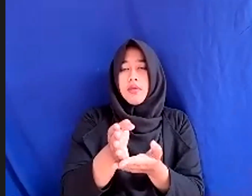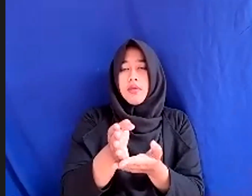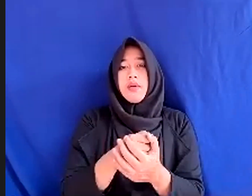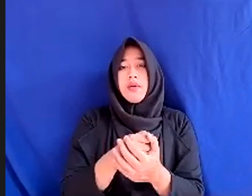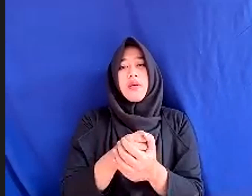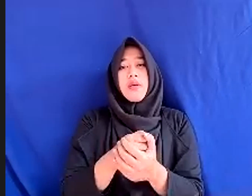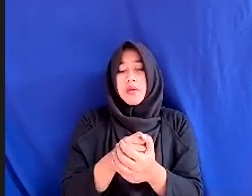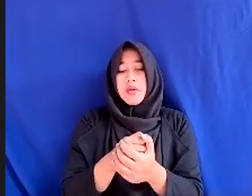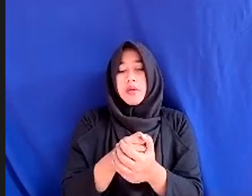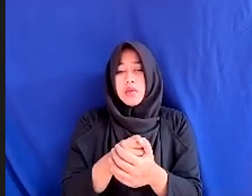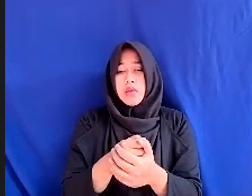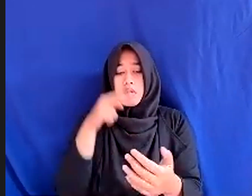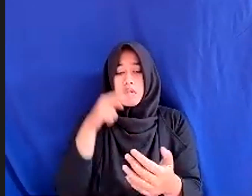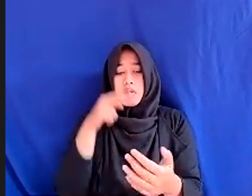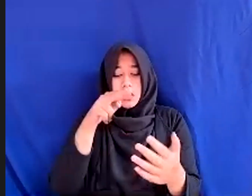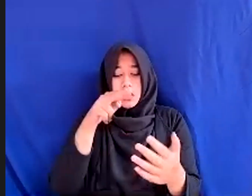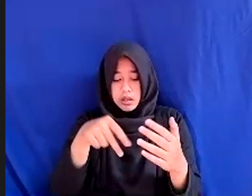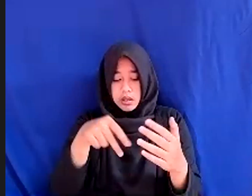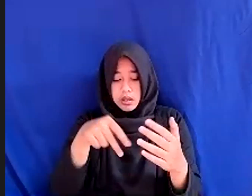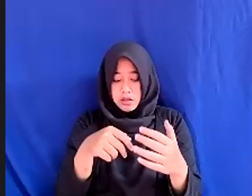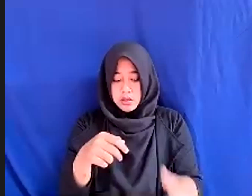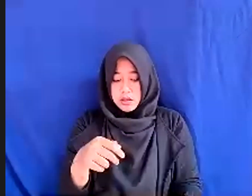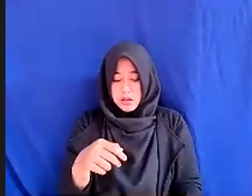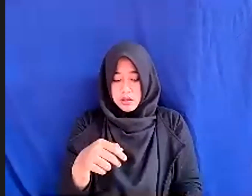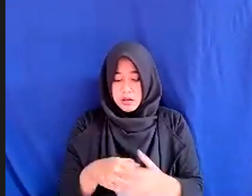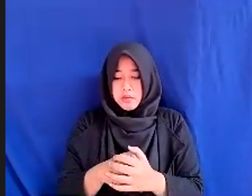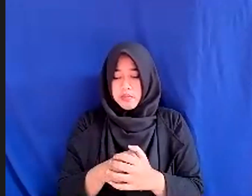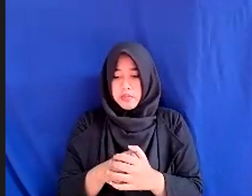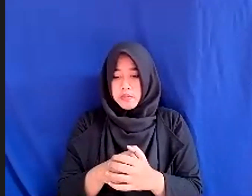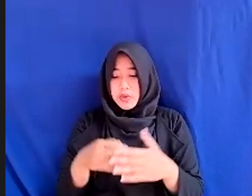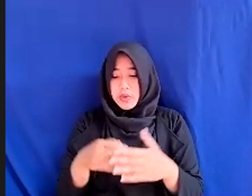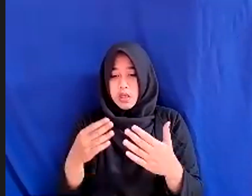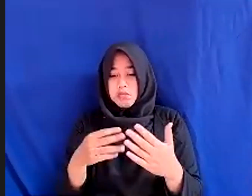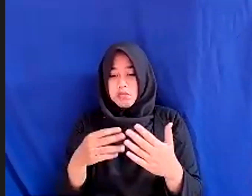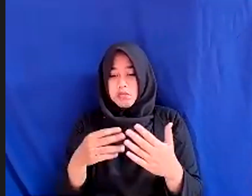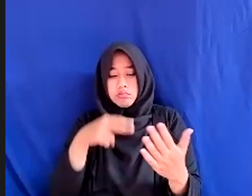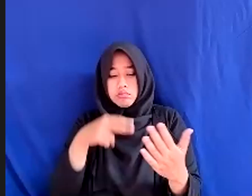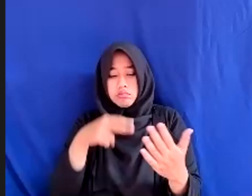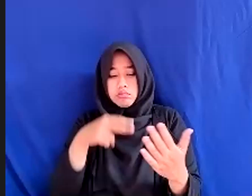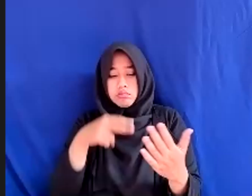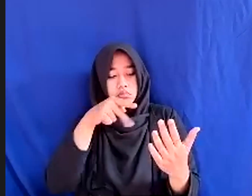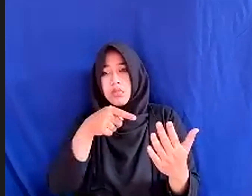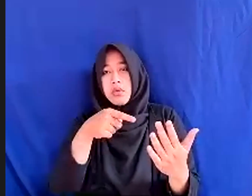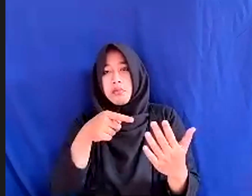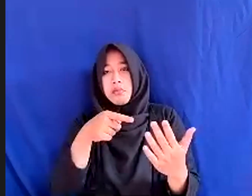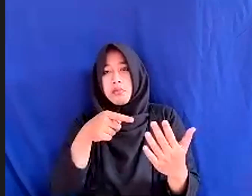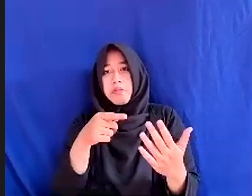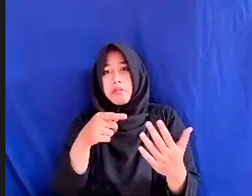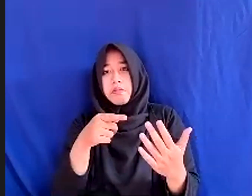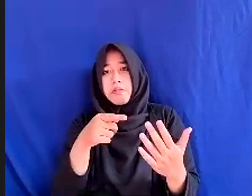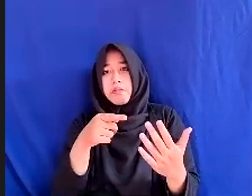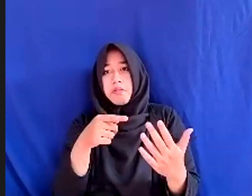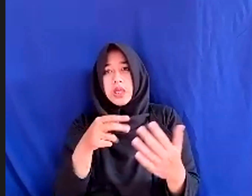telah diperlihatkan kepada kami bahwa dari sisi mana saja ini loh yang akan kita hadapi, ini loh yang